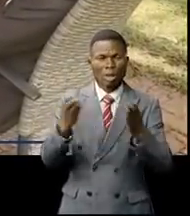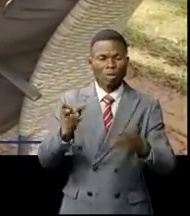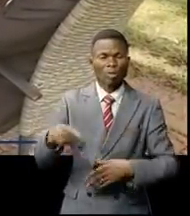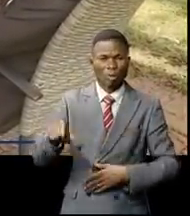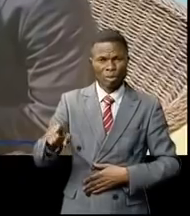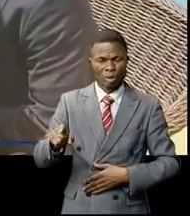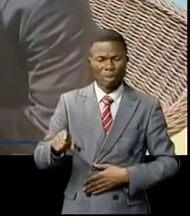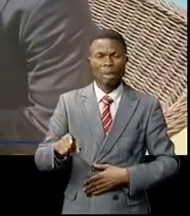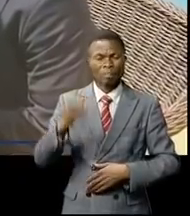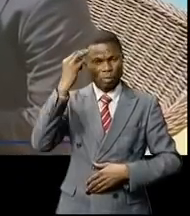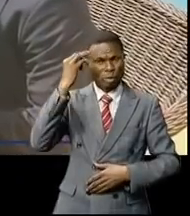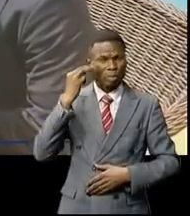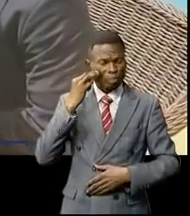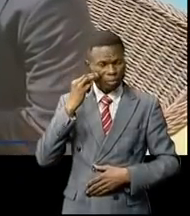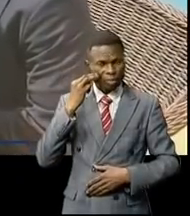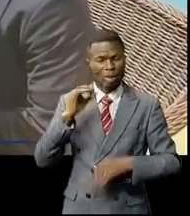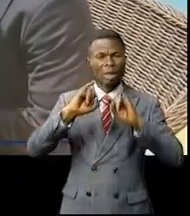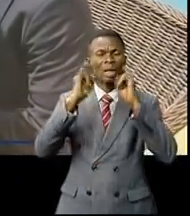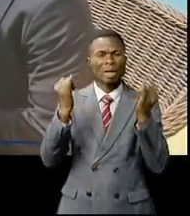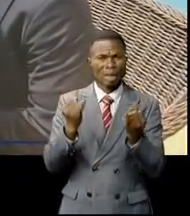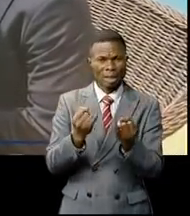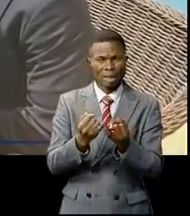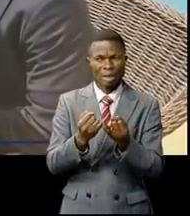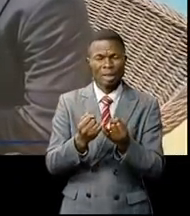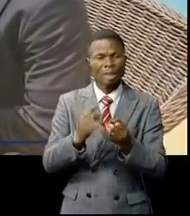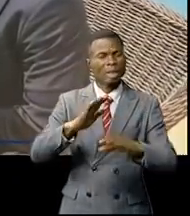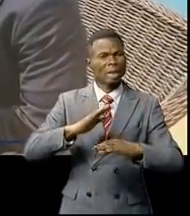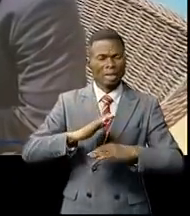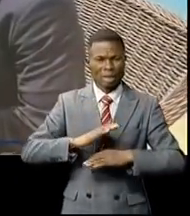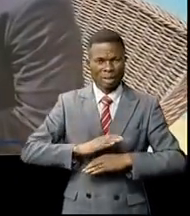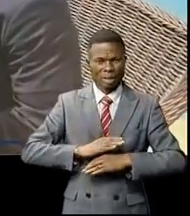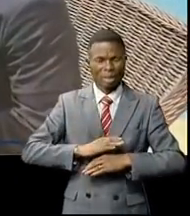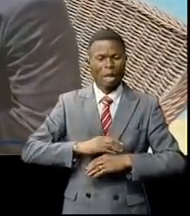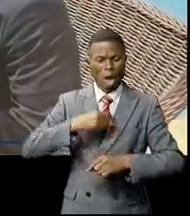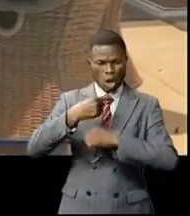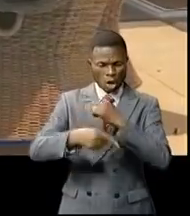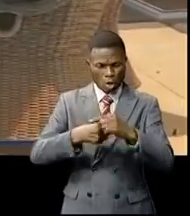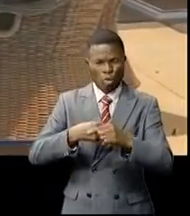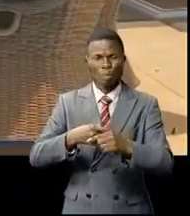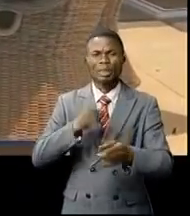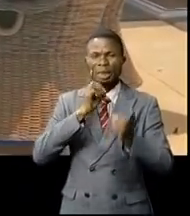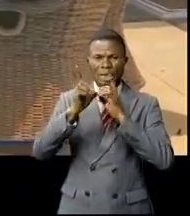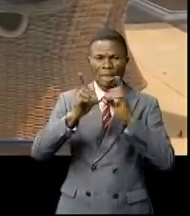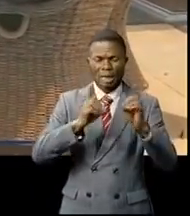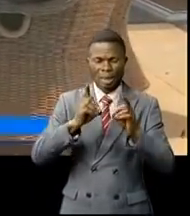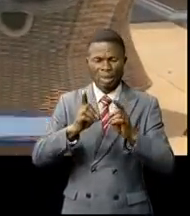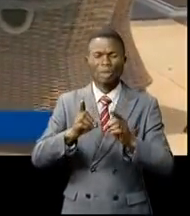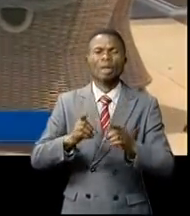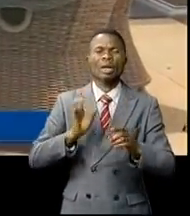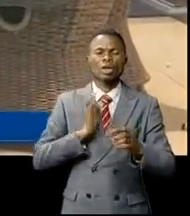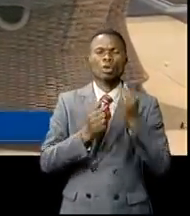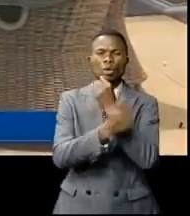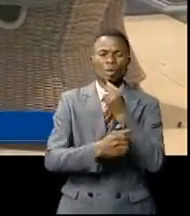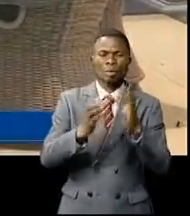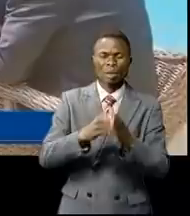toutefois le ministre julien paluku kahongya s'est dit favorable à la reprise des échanges entre la rdc et le zimbabwe